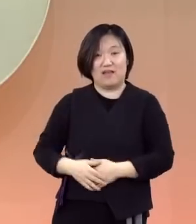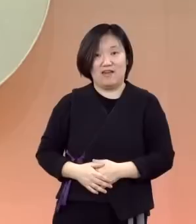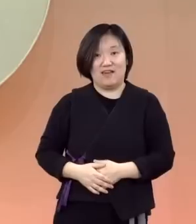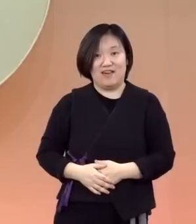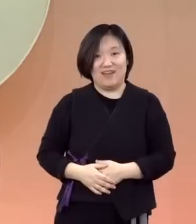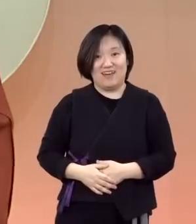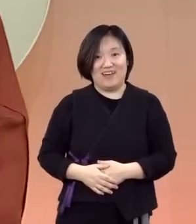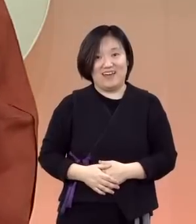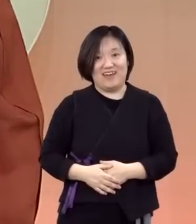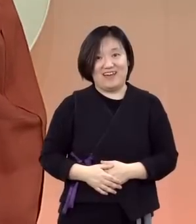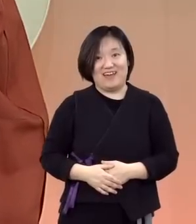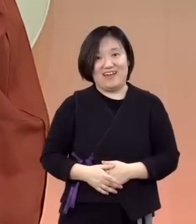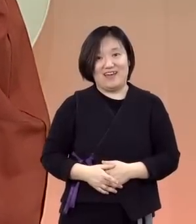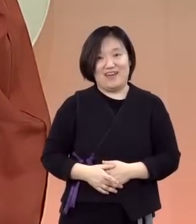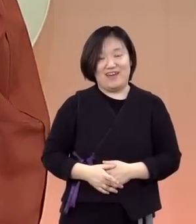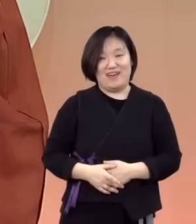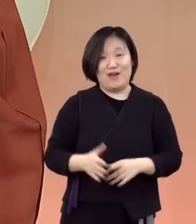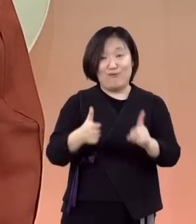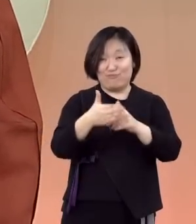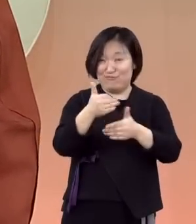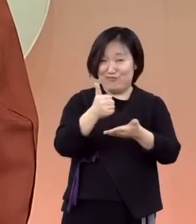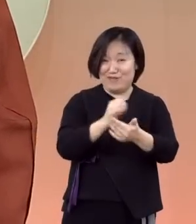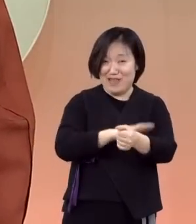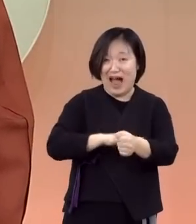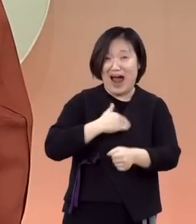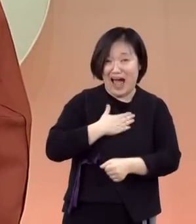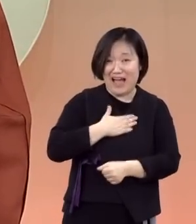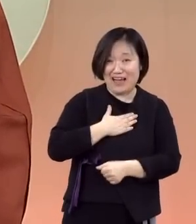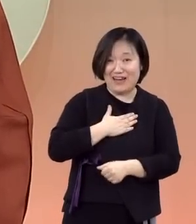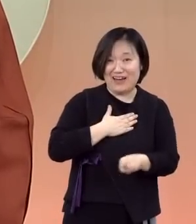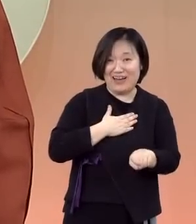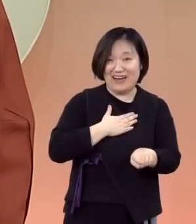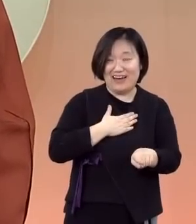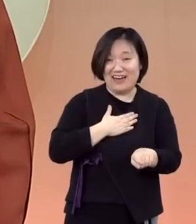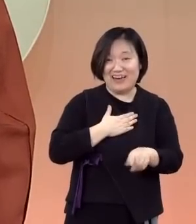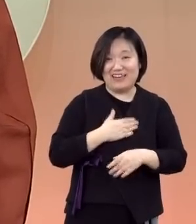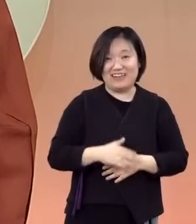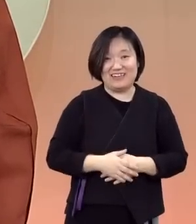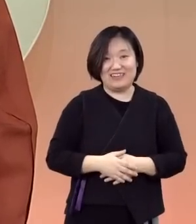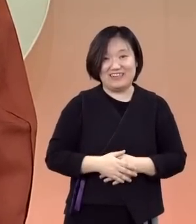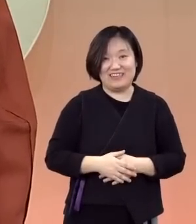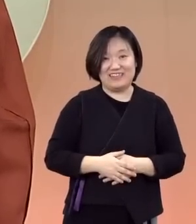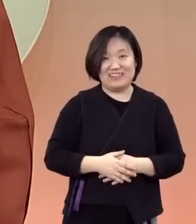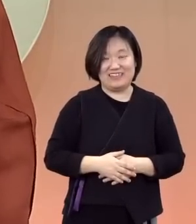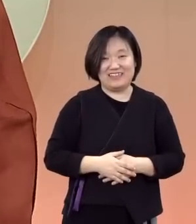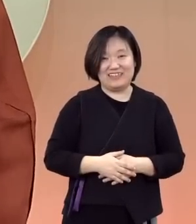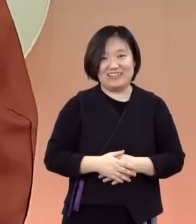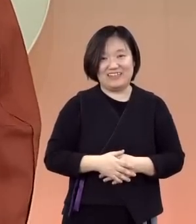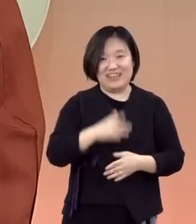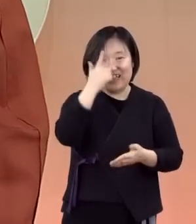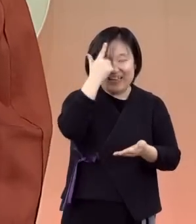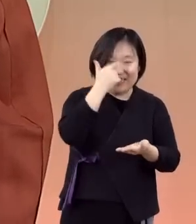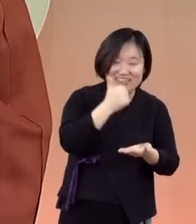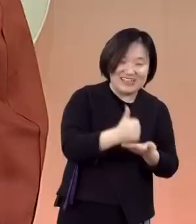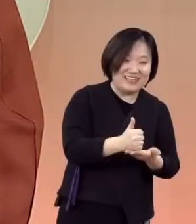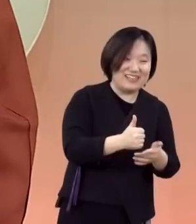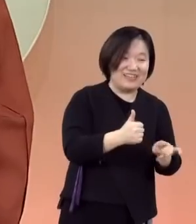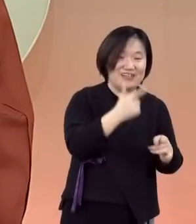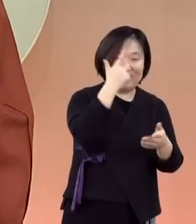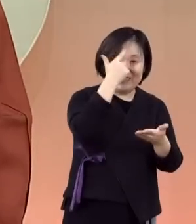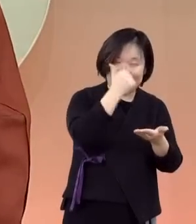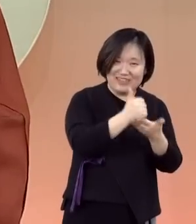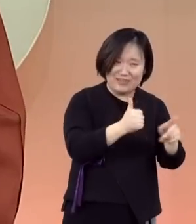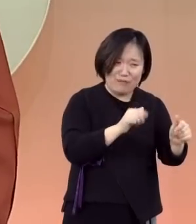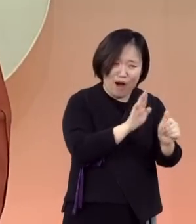생각엔부처님께서어떻게든그사실을아시고 모든기록을확인하신후,